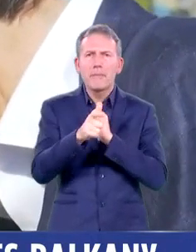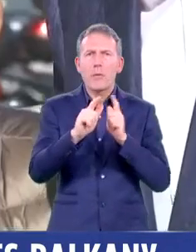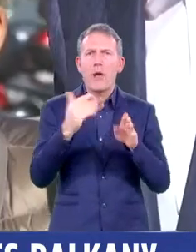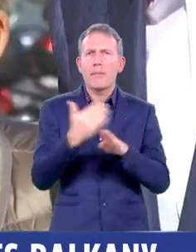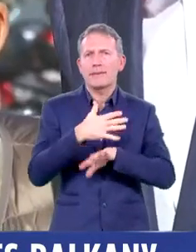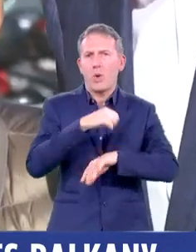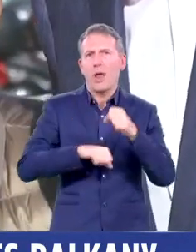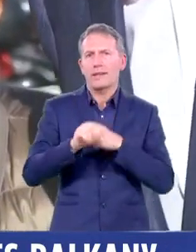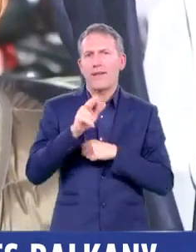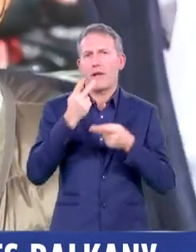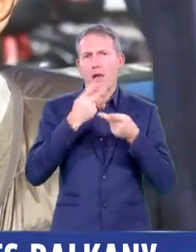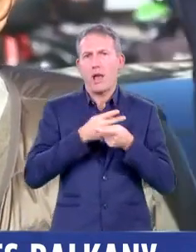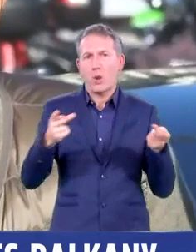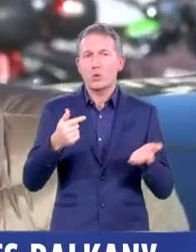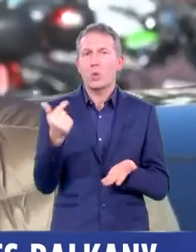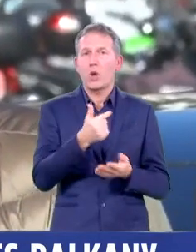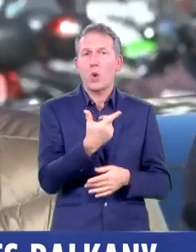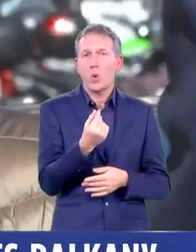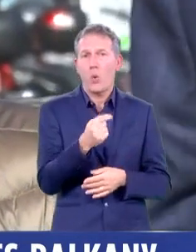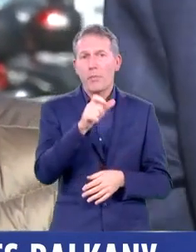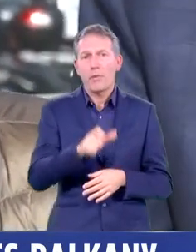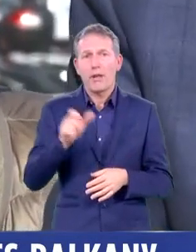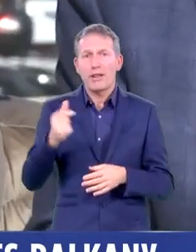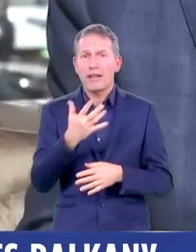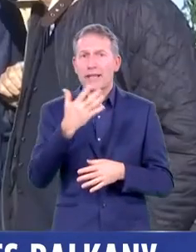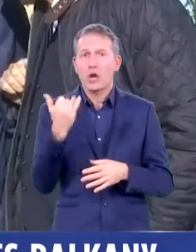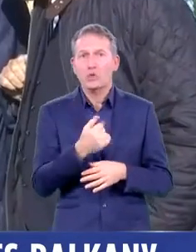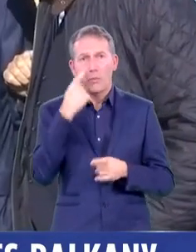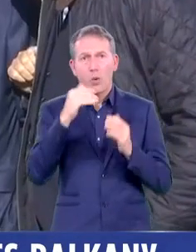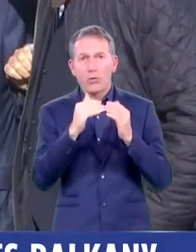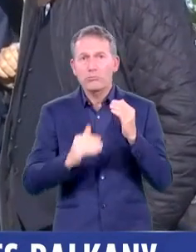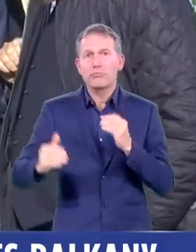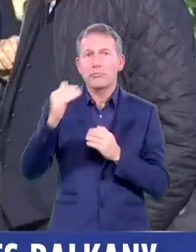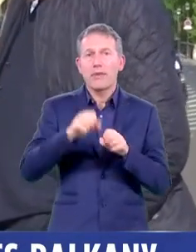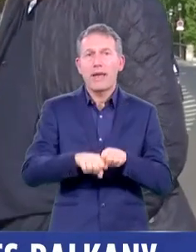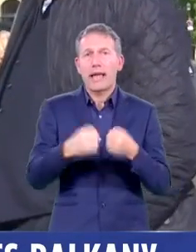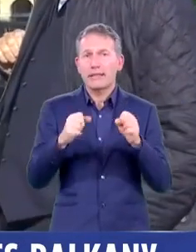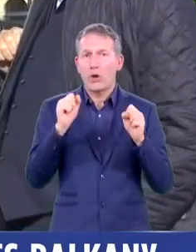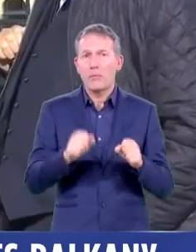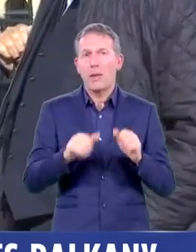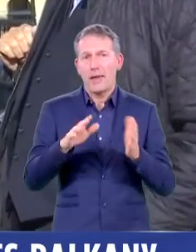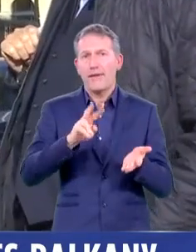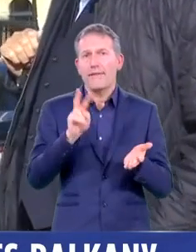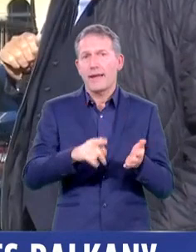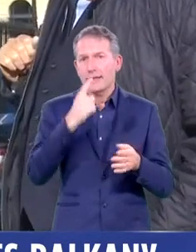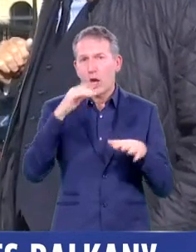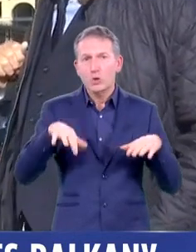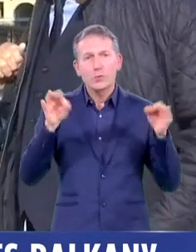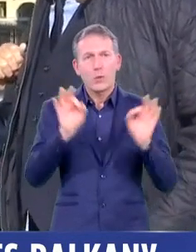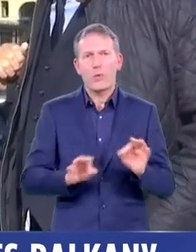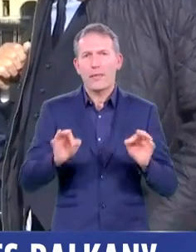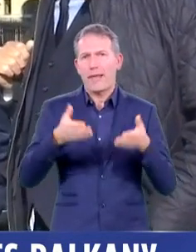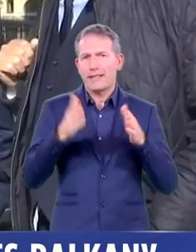modalités de cette incarcération. Les époux Balkany ont 5 jours pour se pourvoir en cassation, mais cela ne suspendra pas